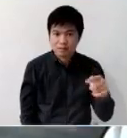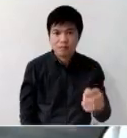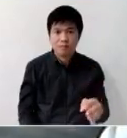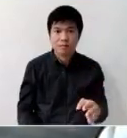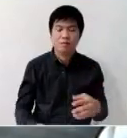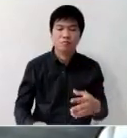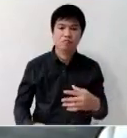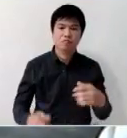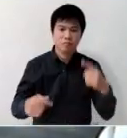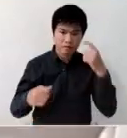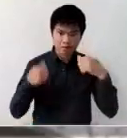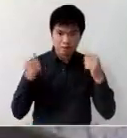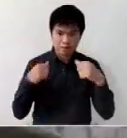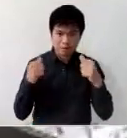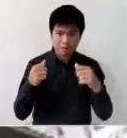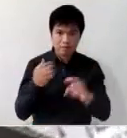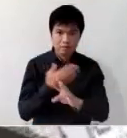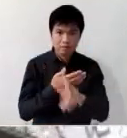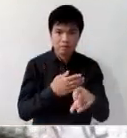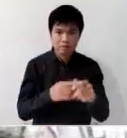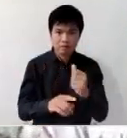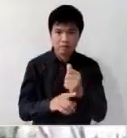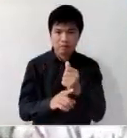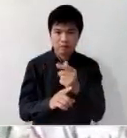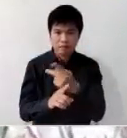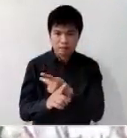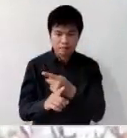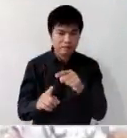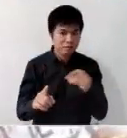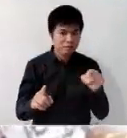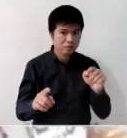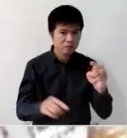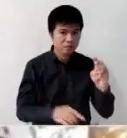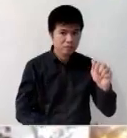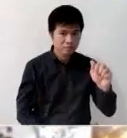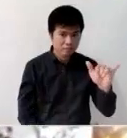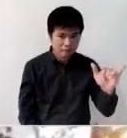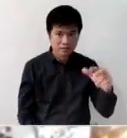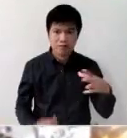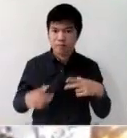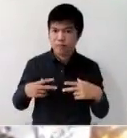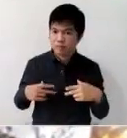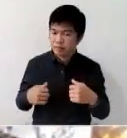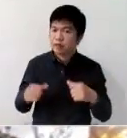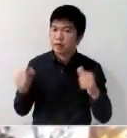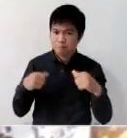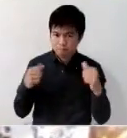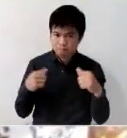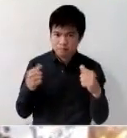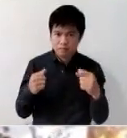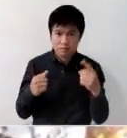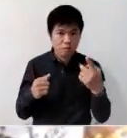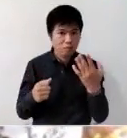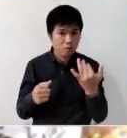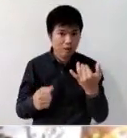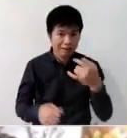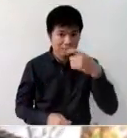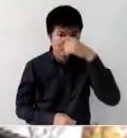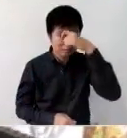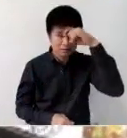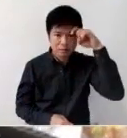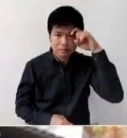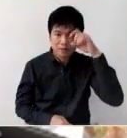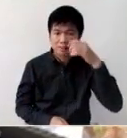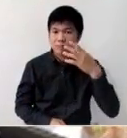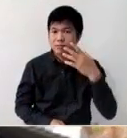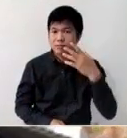anak na nasa elementary. Opo, pabor na pabor. Bakit? Kasi po yung summer is mainit,